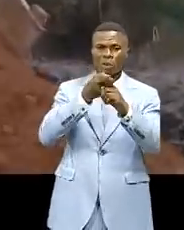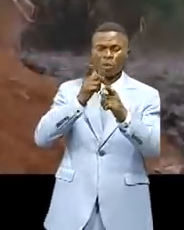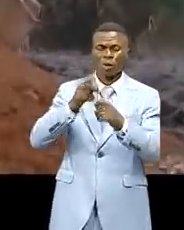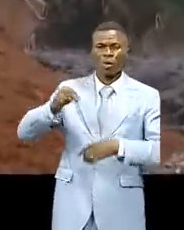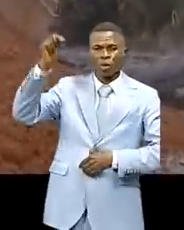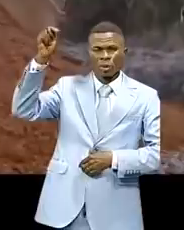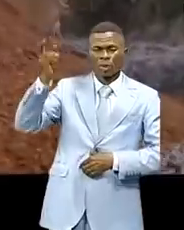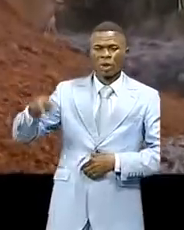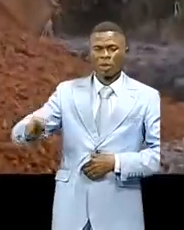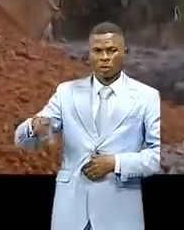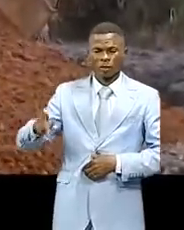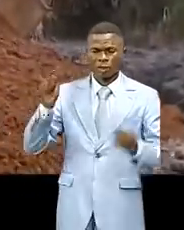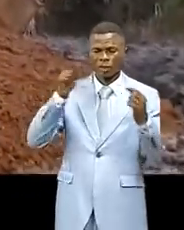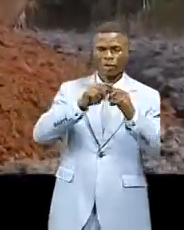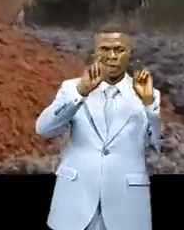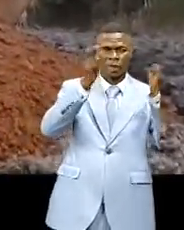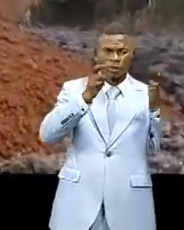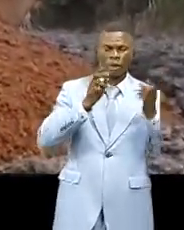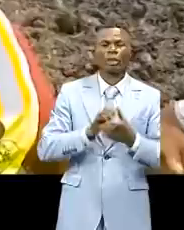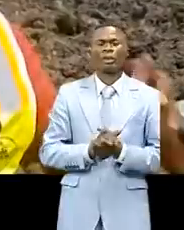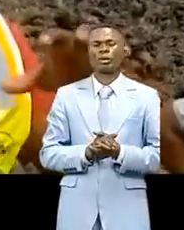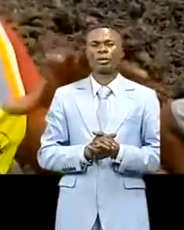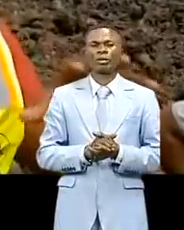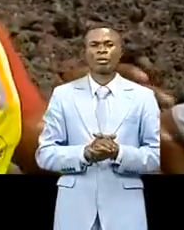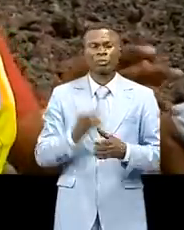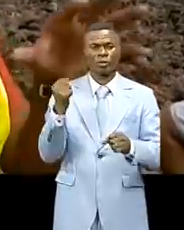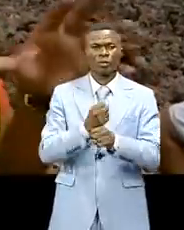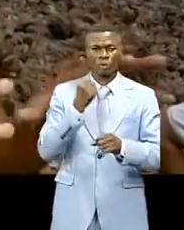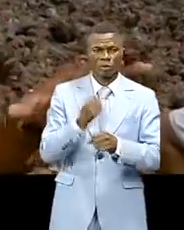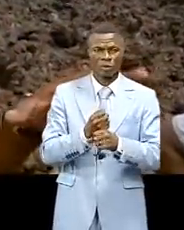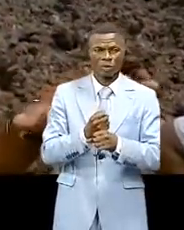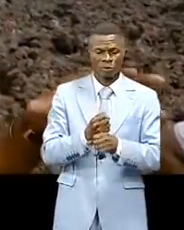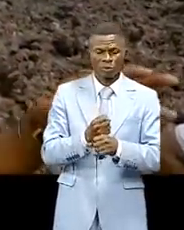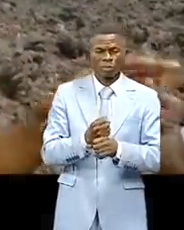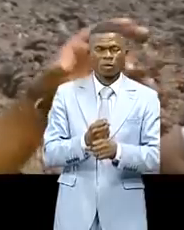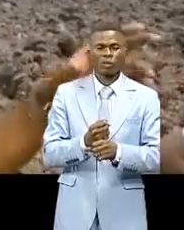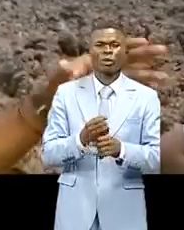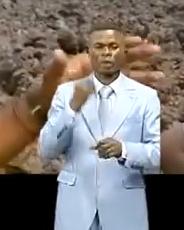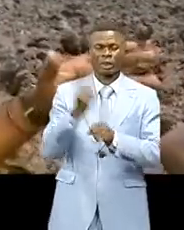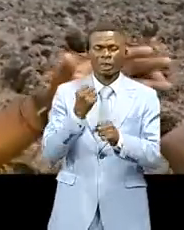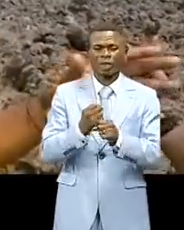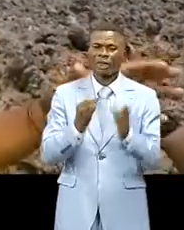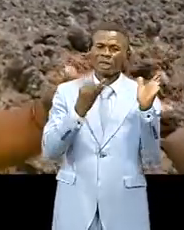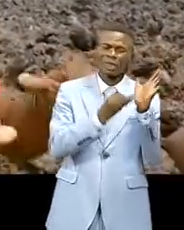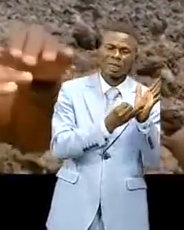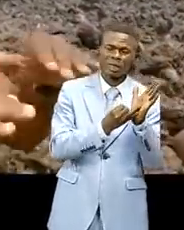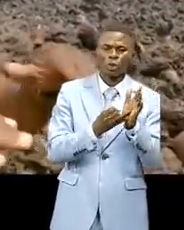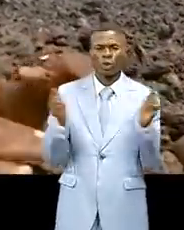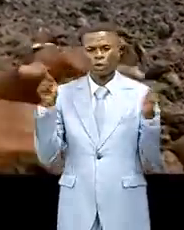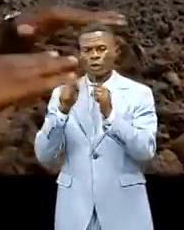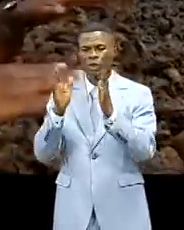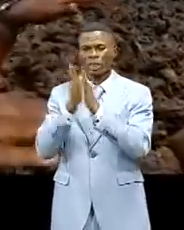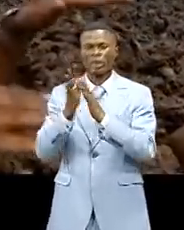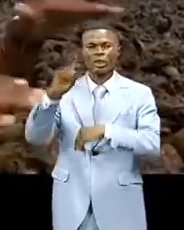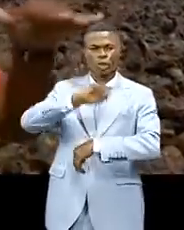de la province tatsumi d'ailleurs la lave les travaux vont prendre 7 à 10 jours qui